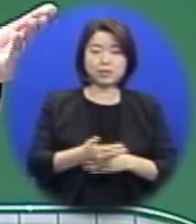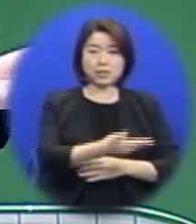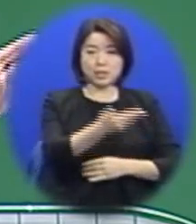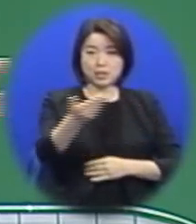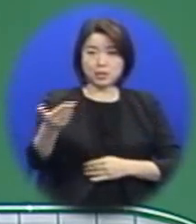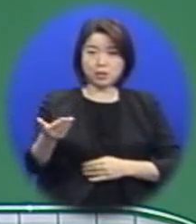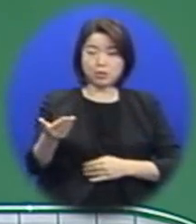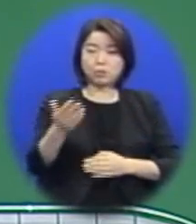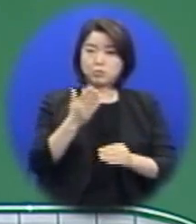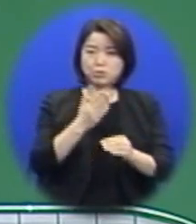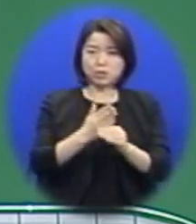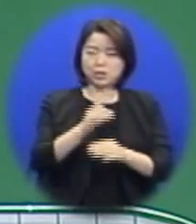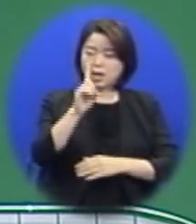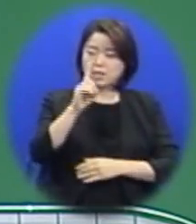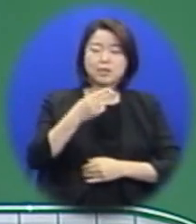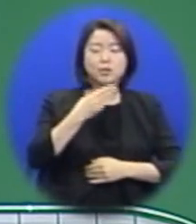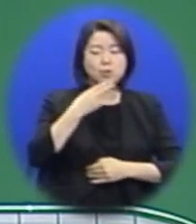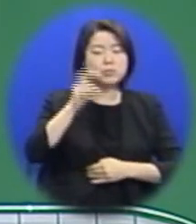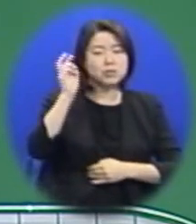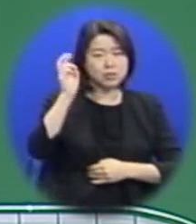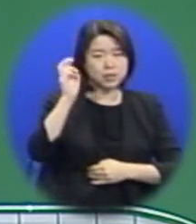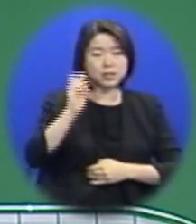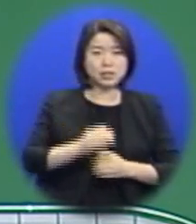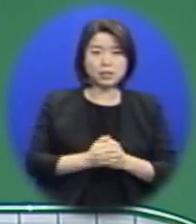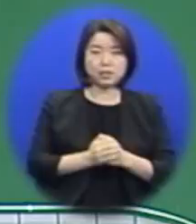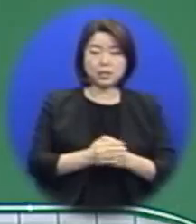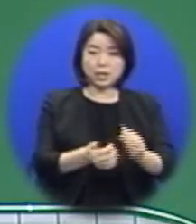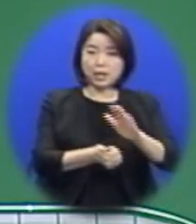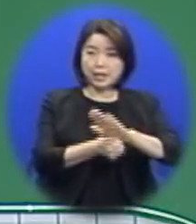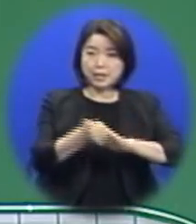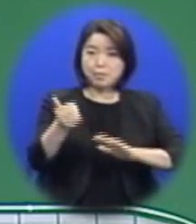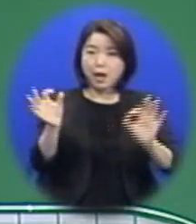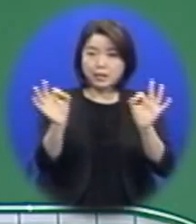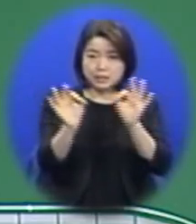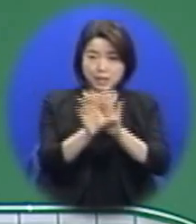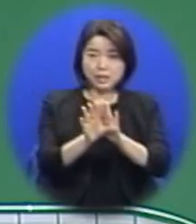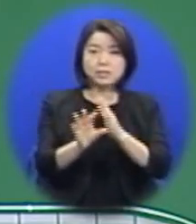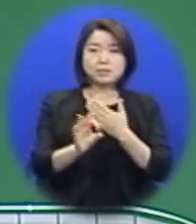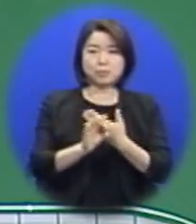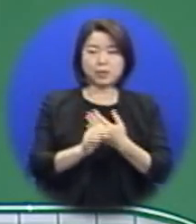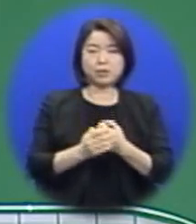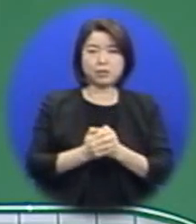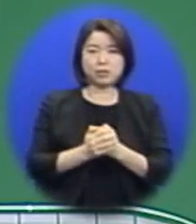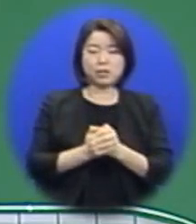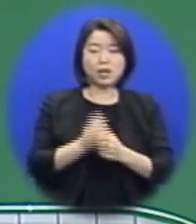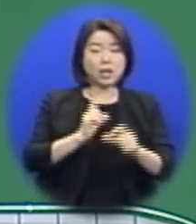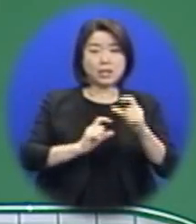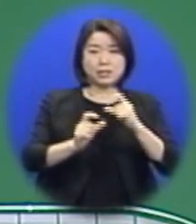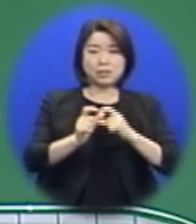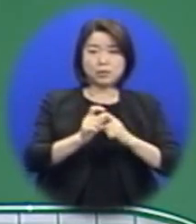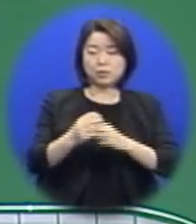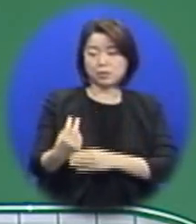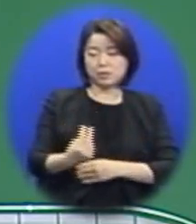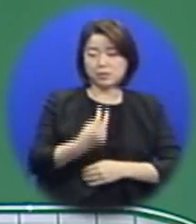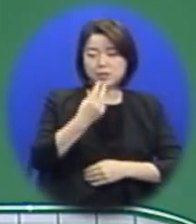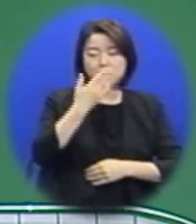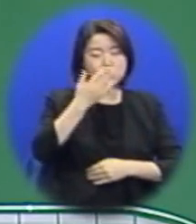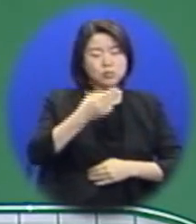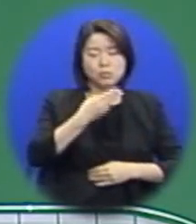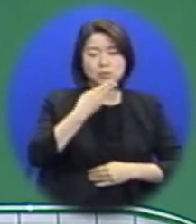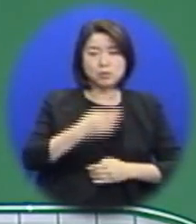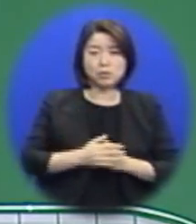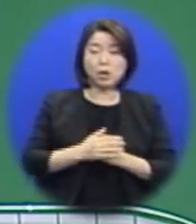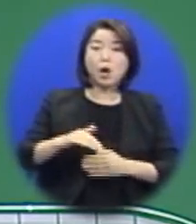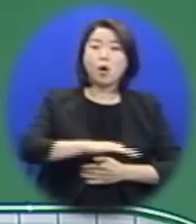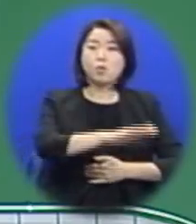그런 분이 한 분도 없으실 겁니다. 희망이 없어지면 그러면 더살 힘이 없습니다.